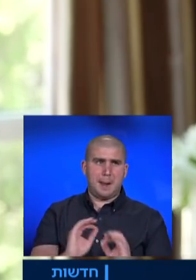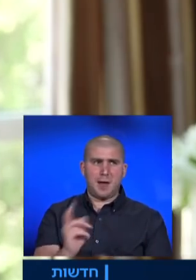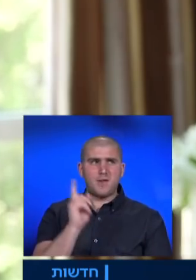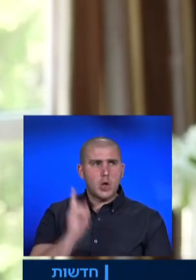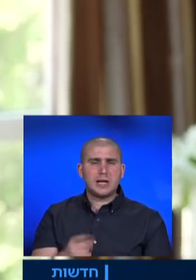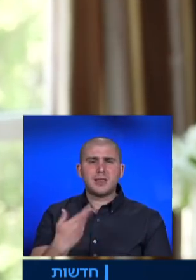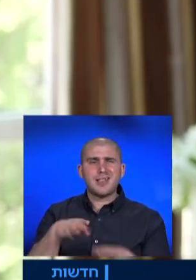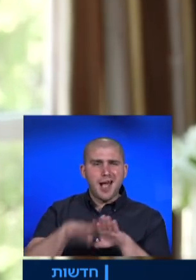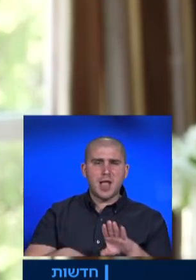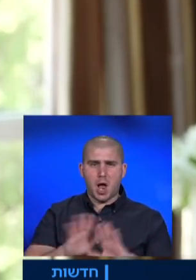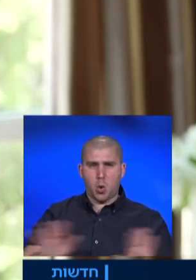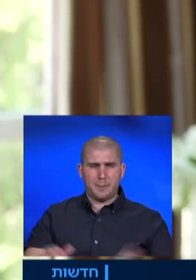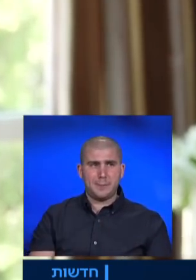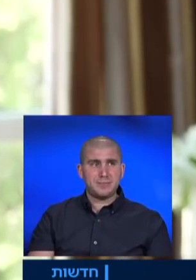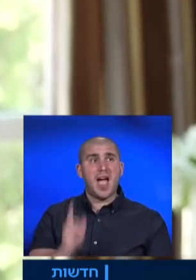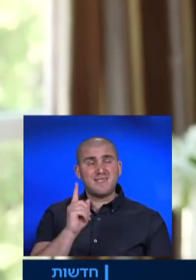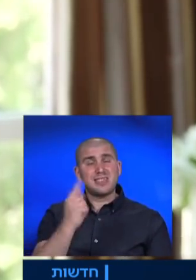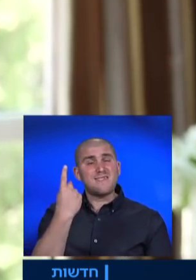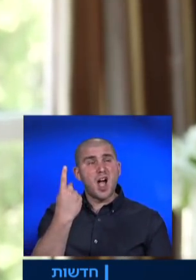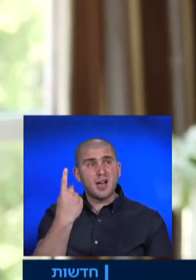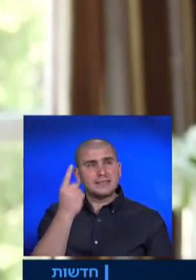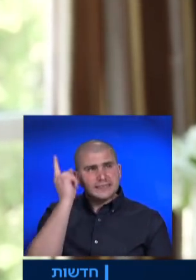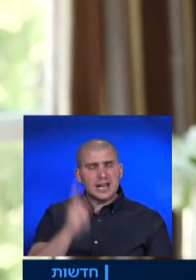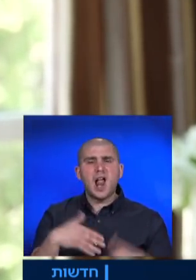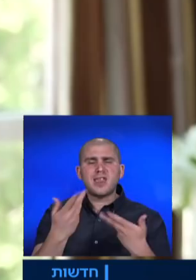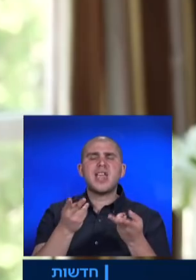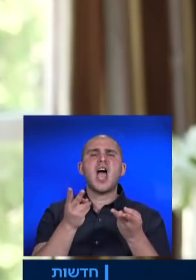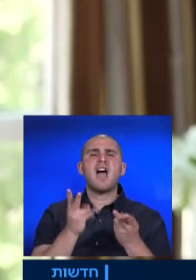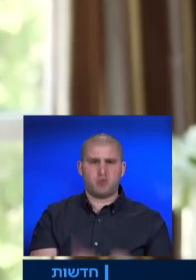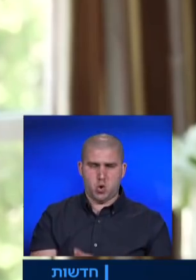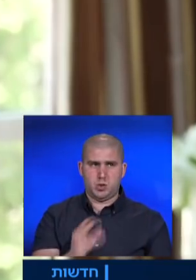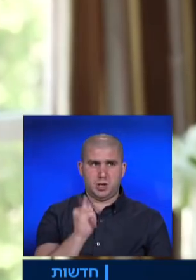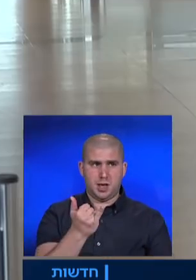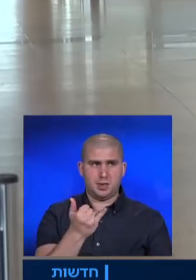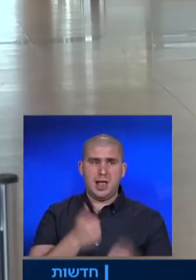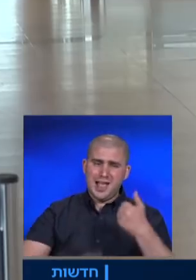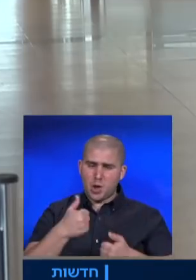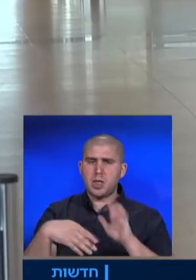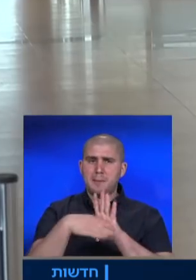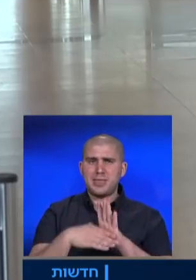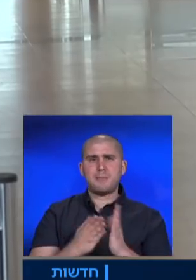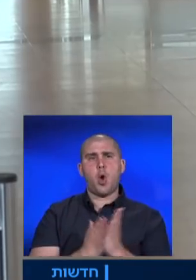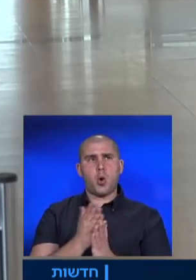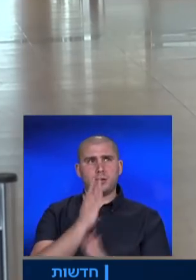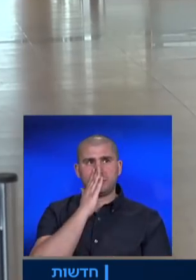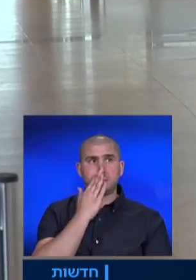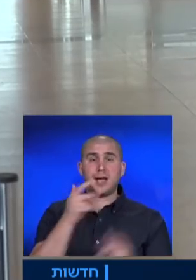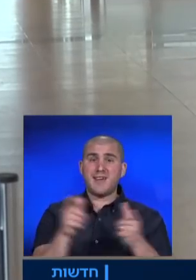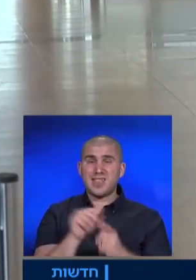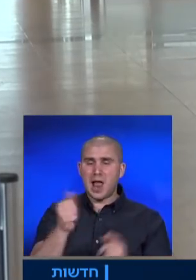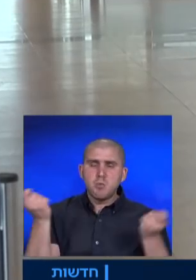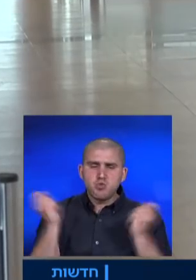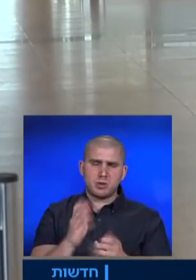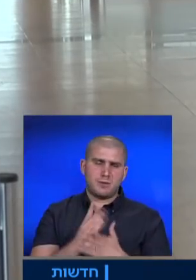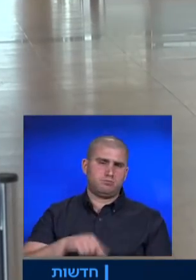הנחה. אבל דבר אחד, צריך לתת להם אפשרות להתחרות בתנאים הוגנים. חברת אל על מושבתת כבר תקופה ארוכה